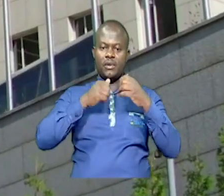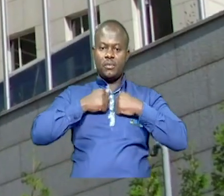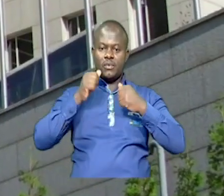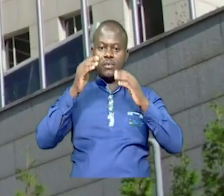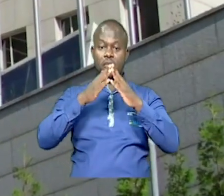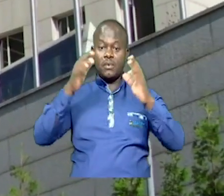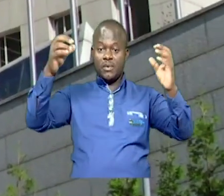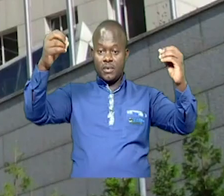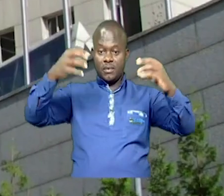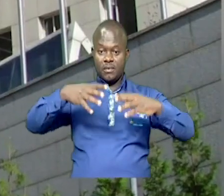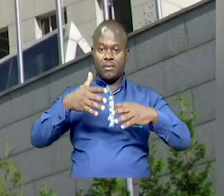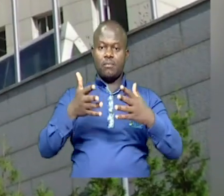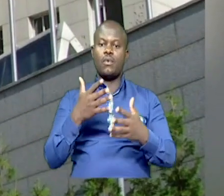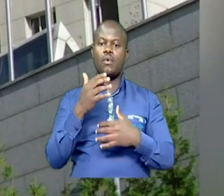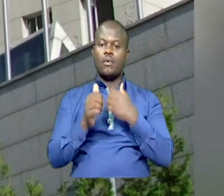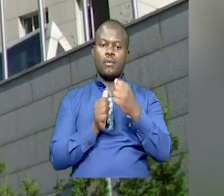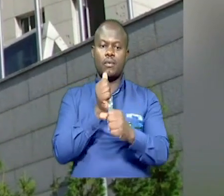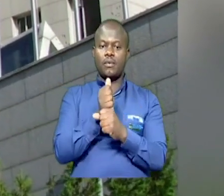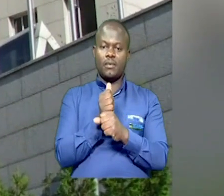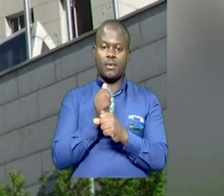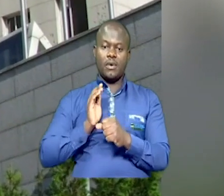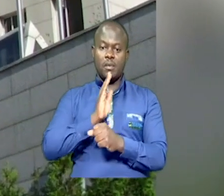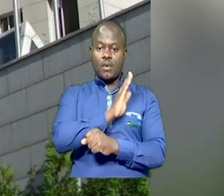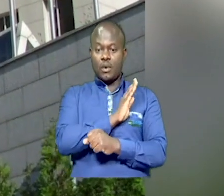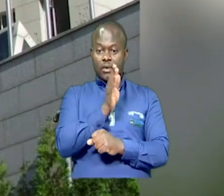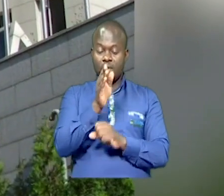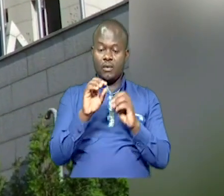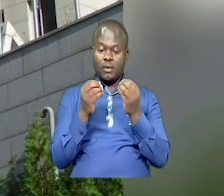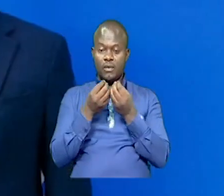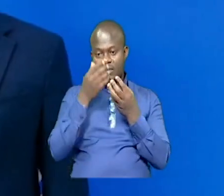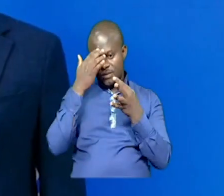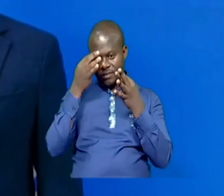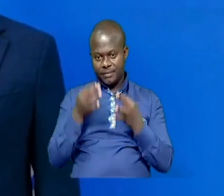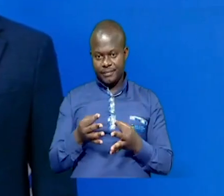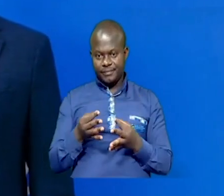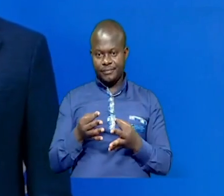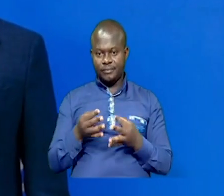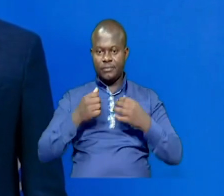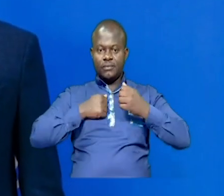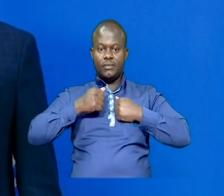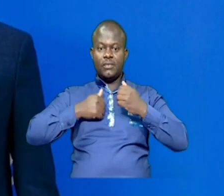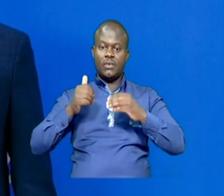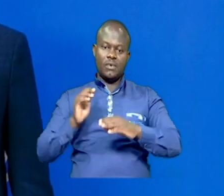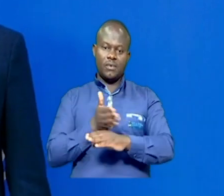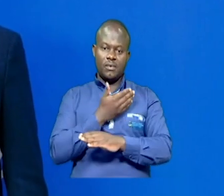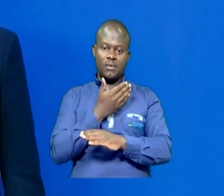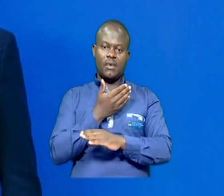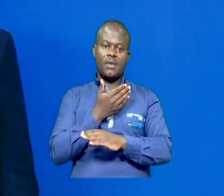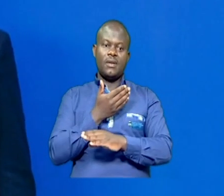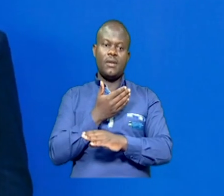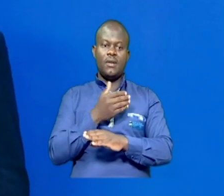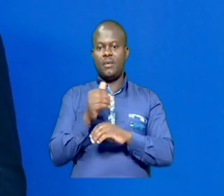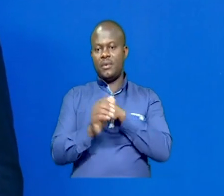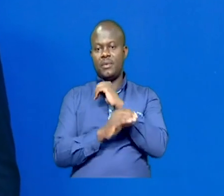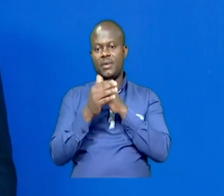mujyi wa Kigali muri uyu mwaka. Inama y'ubutegetsi y'uyu muryango niyo yafashe uyu mwanzuro. U Rwanda rukaba rwahigitse ibindi bihugu bitanu byo muri